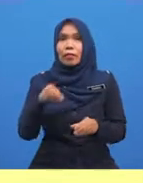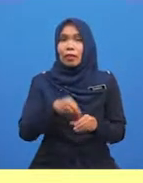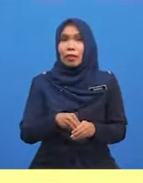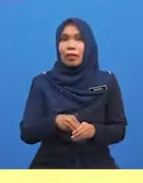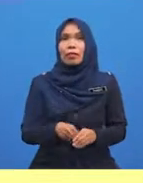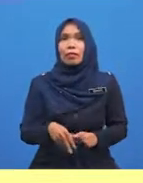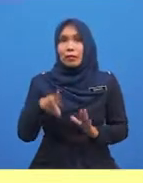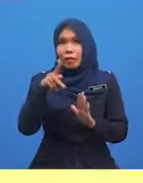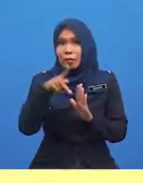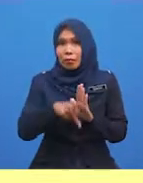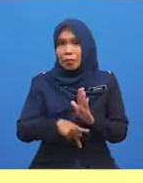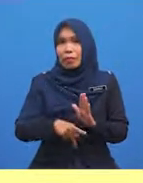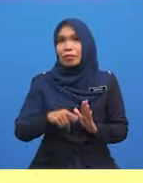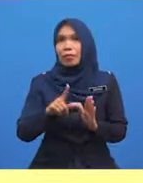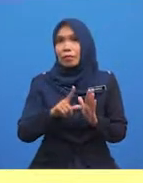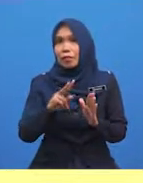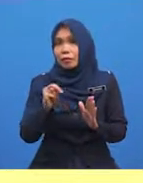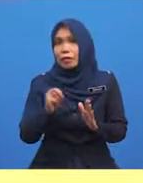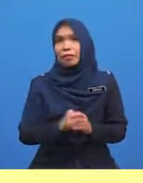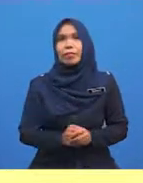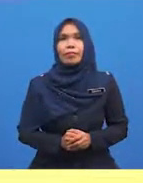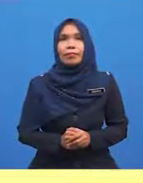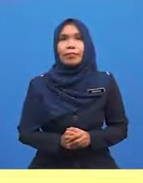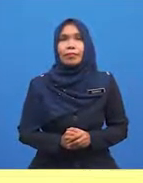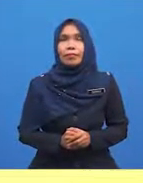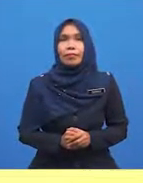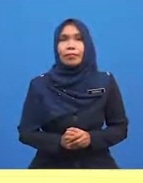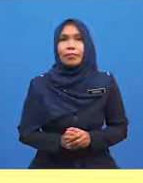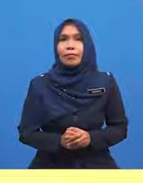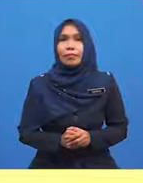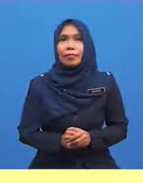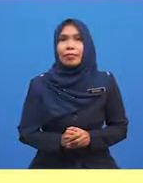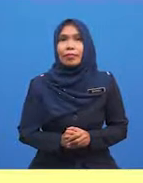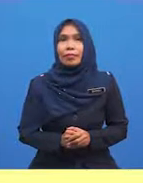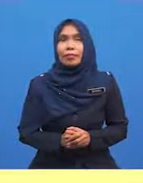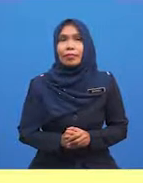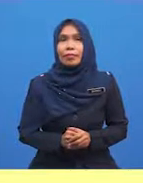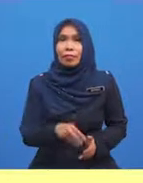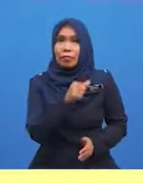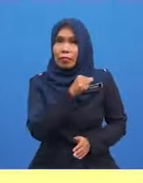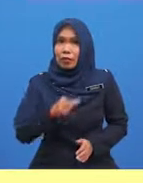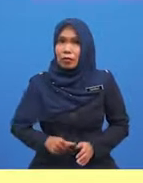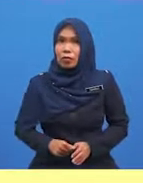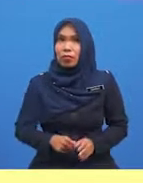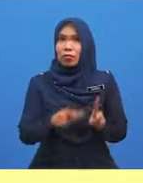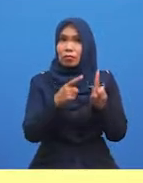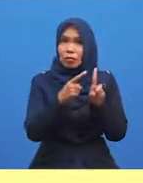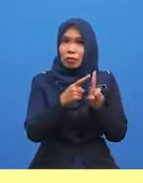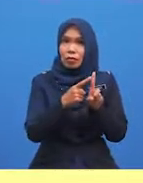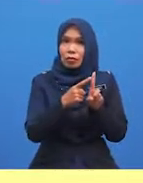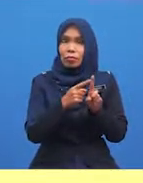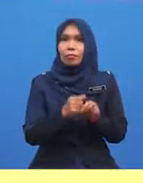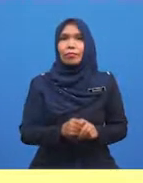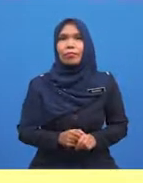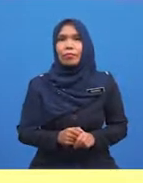Perkara 32-1 Perlembagaan Persekutuan, Yang di-Pertuan Agong ialah ketua